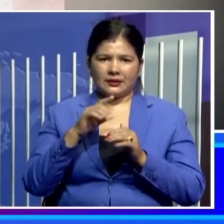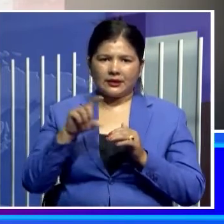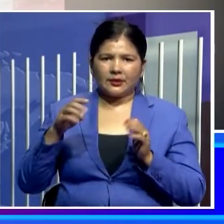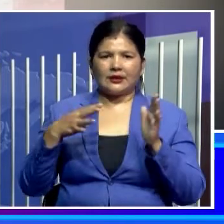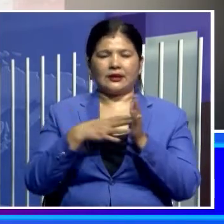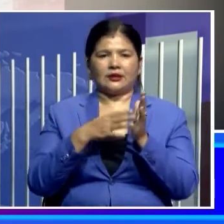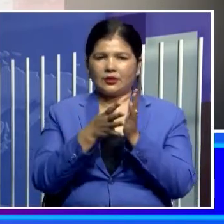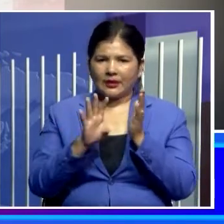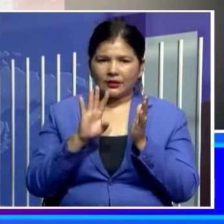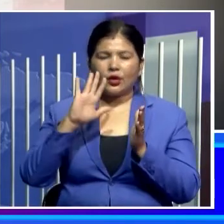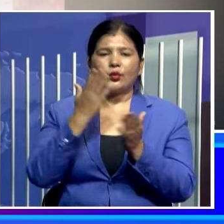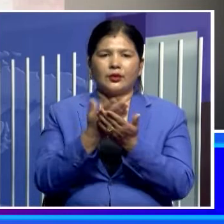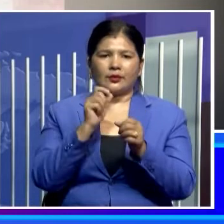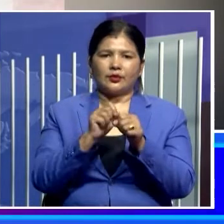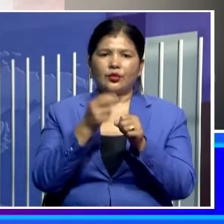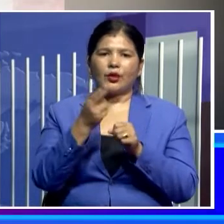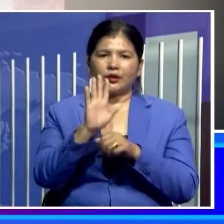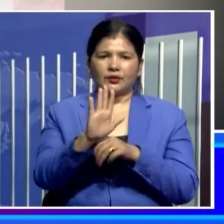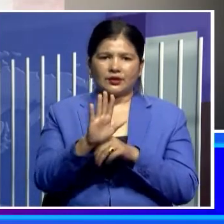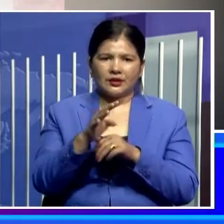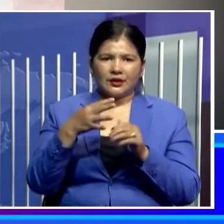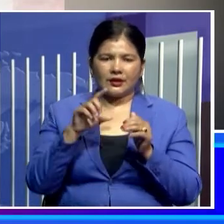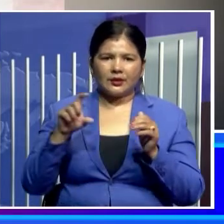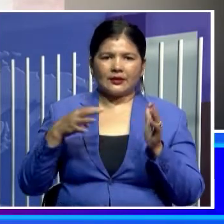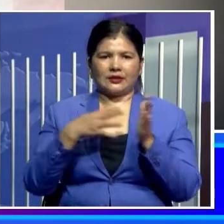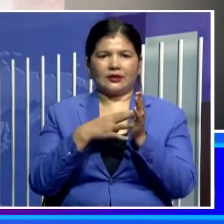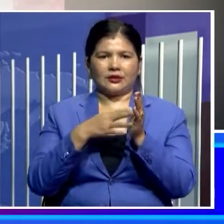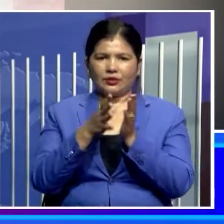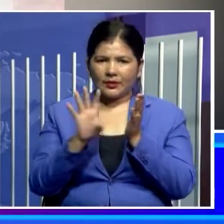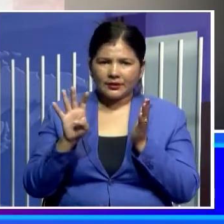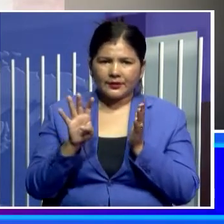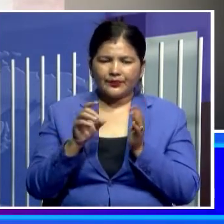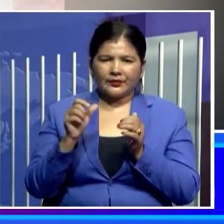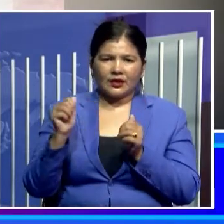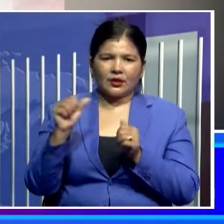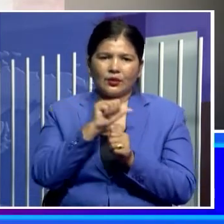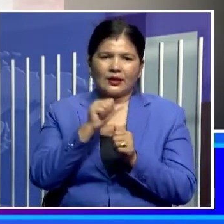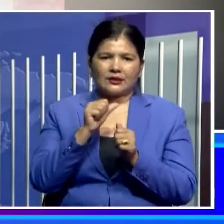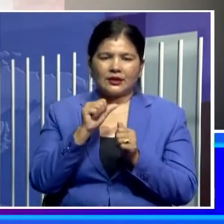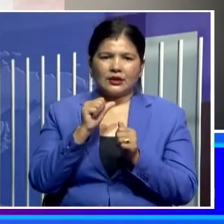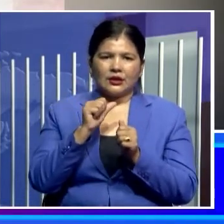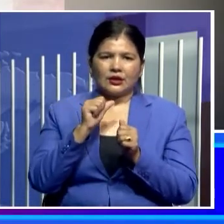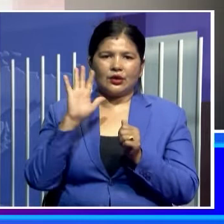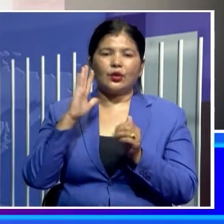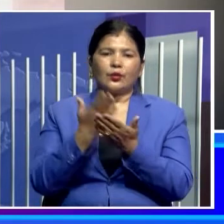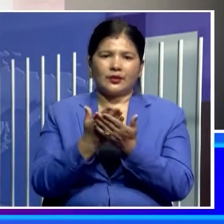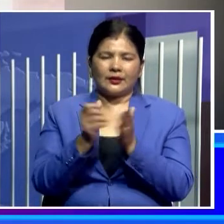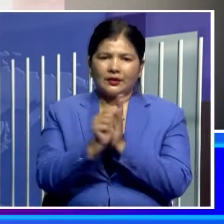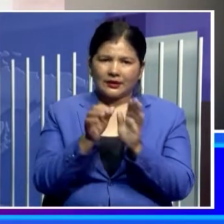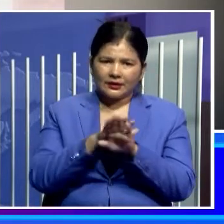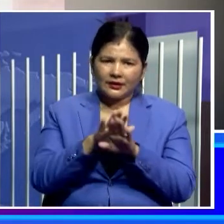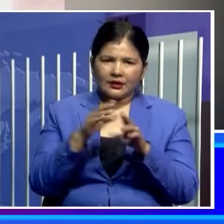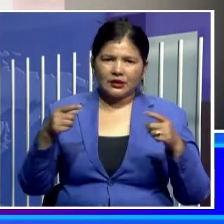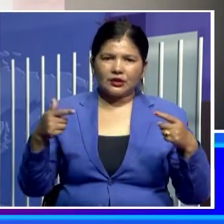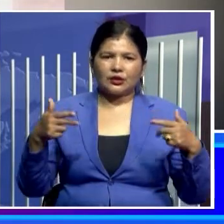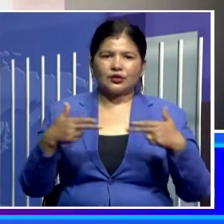तर्फबाट उम्मेदवार बन्नुभएको छ। नेपाली काङ्ग्रेसको तर्फबाट उहाँ उम्मेदवार बन्नुभएको छ। उहाँको अगाडि धेरै